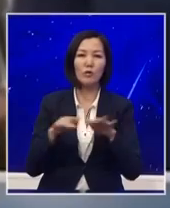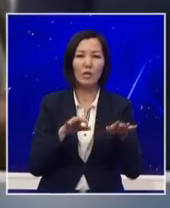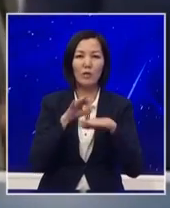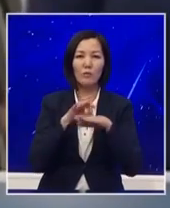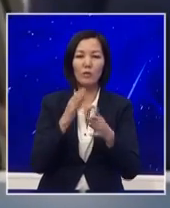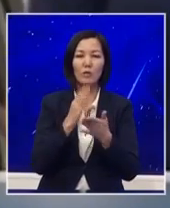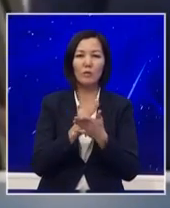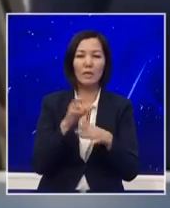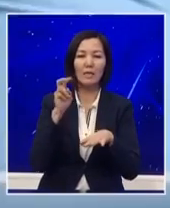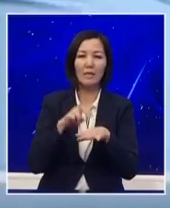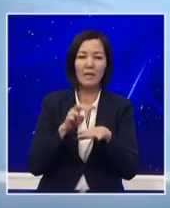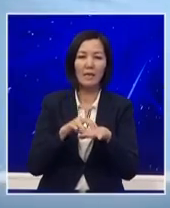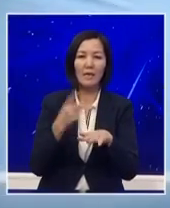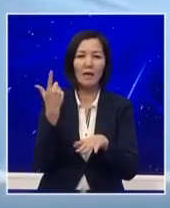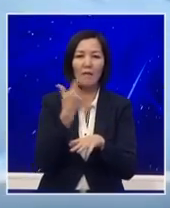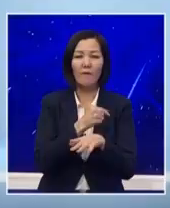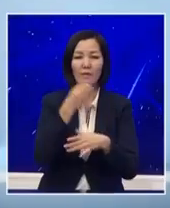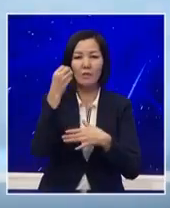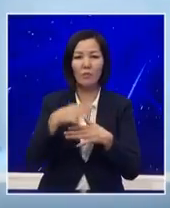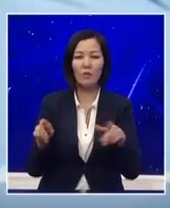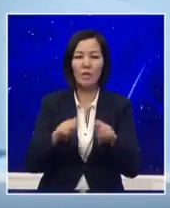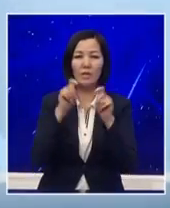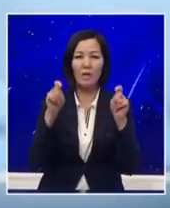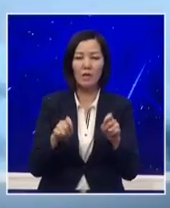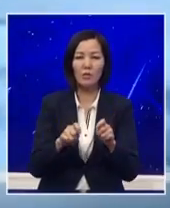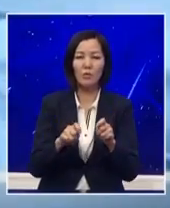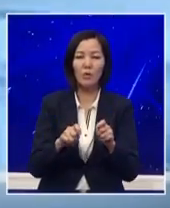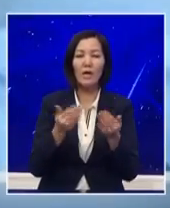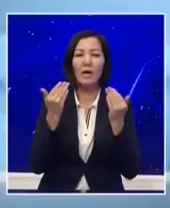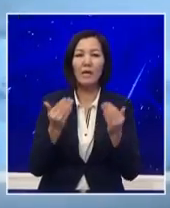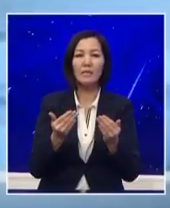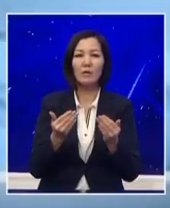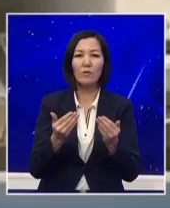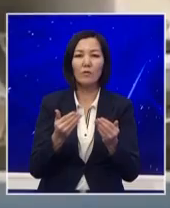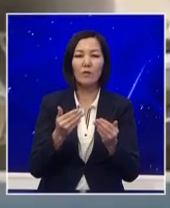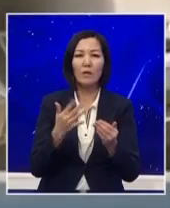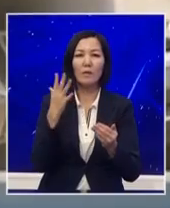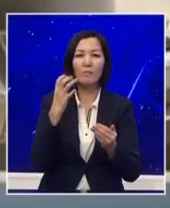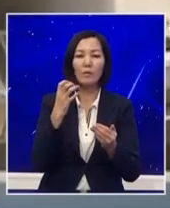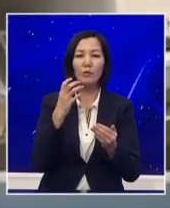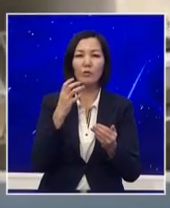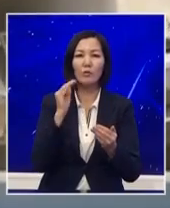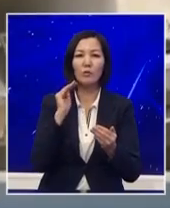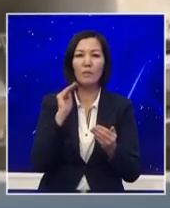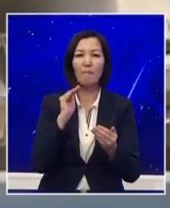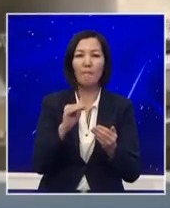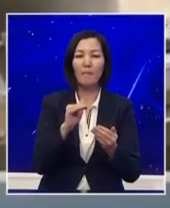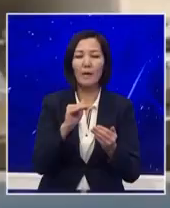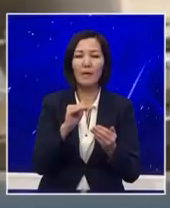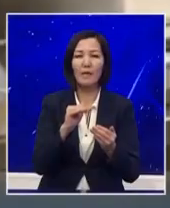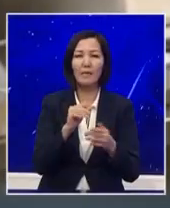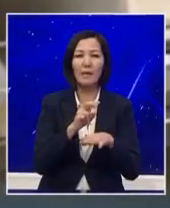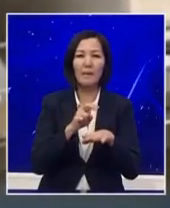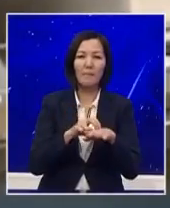Бірі елде дәрігерлер үшін вакцина егу орталығының ашылуы. Ақпарға сүйенсек, онда 500 000-нан астам медицина қызметкері екпе